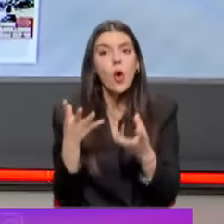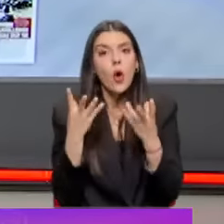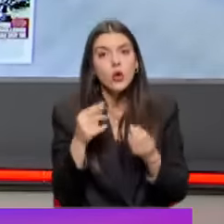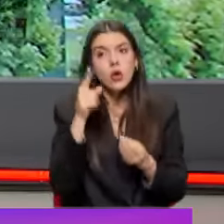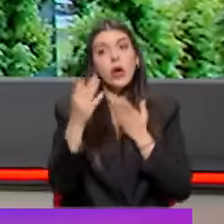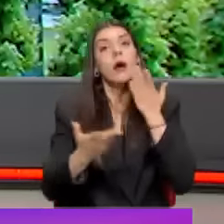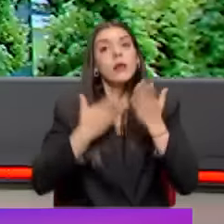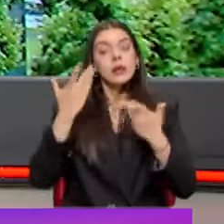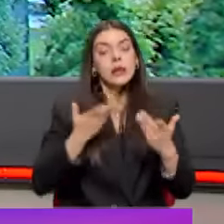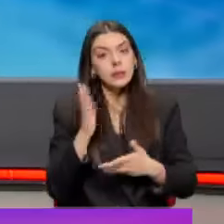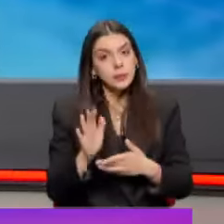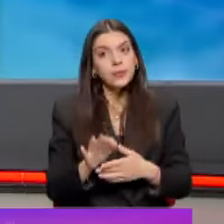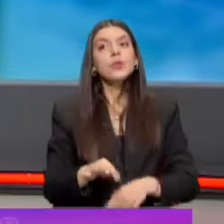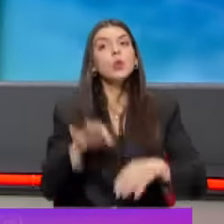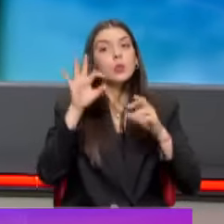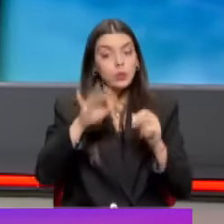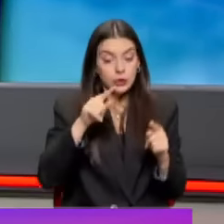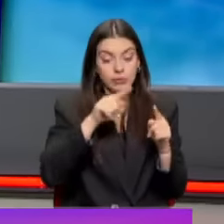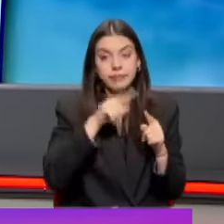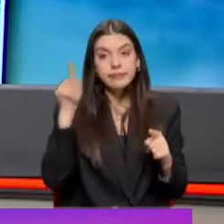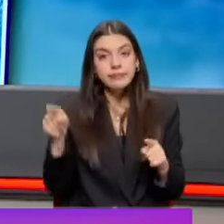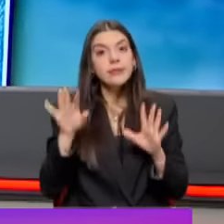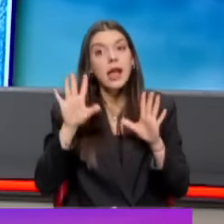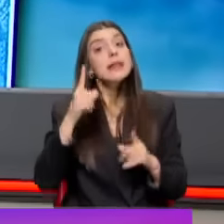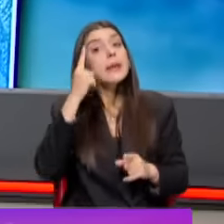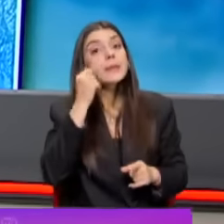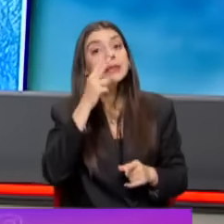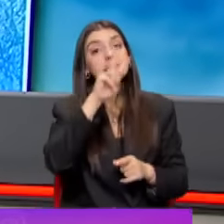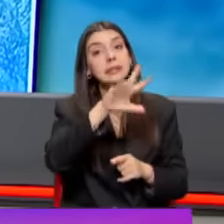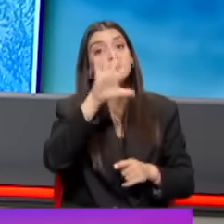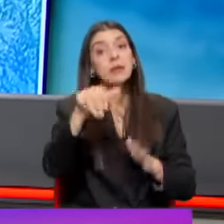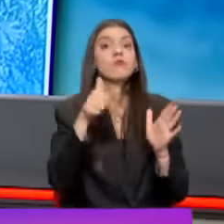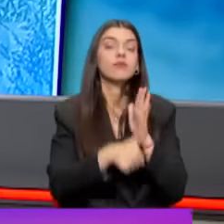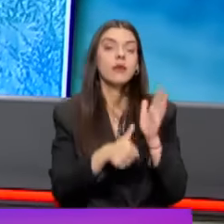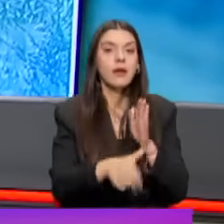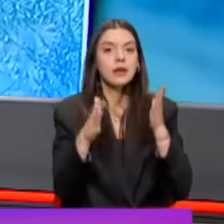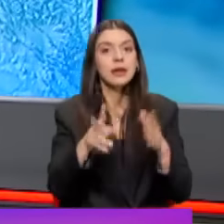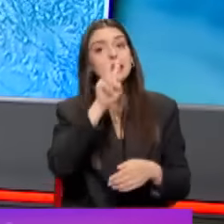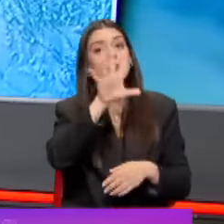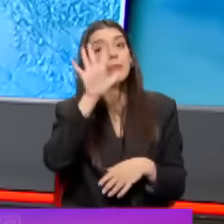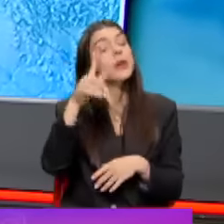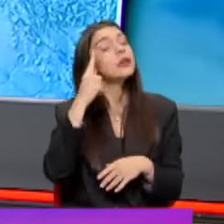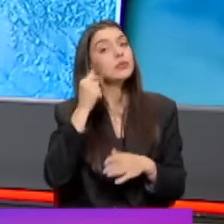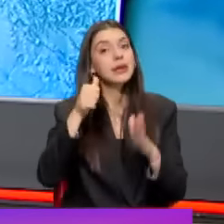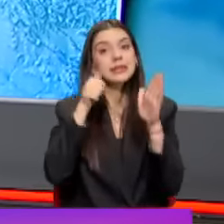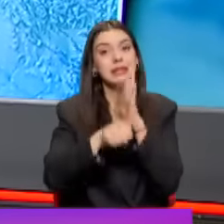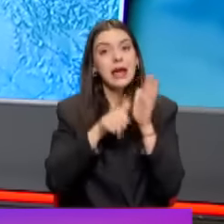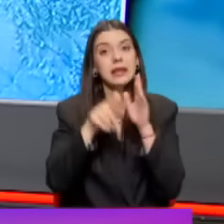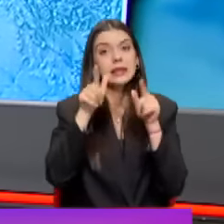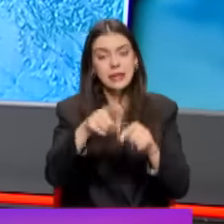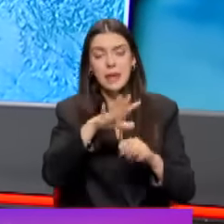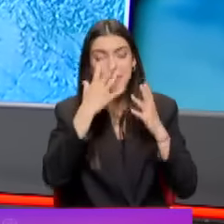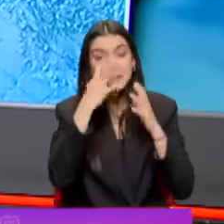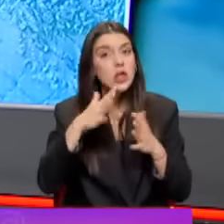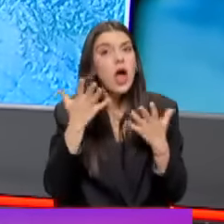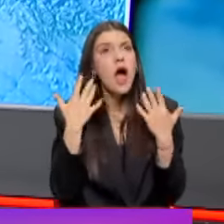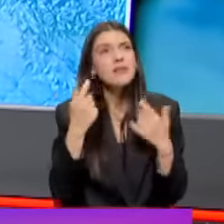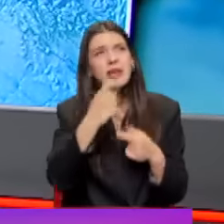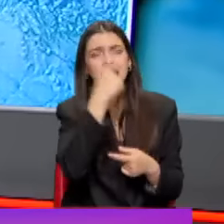biraz bahsedelim bugün itibariyle artık Mayısın 25'i 25 Mayıs itibariyle beklentiniz yaz havası